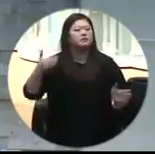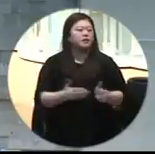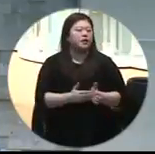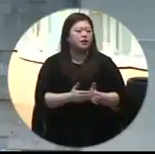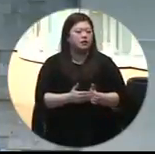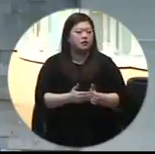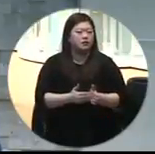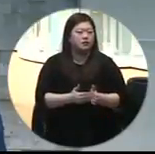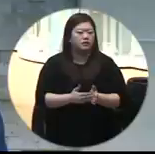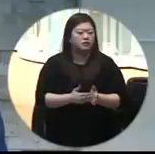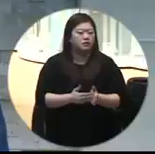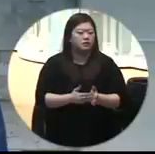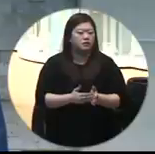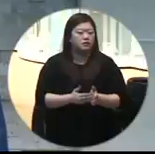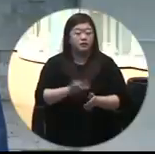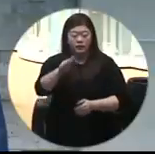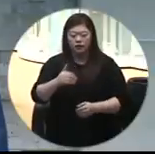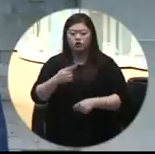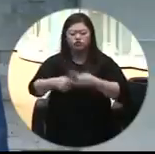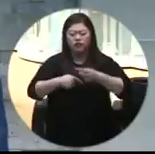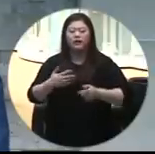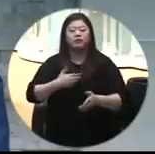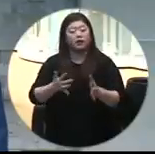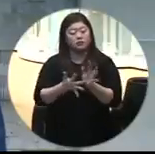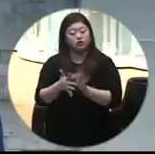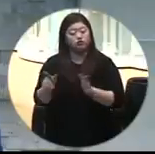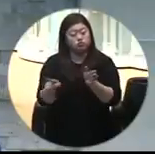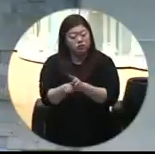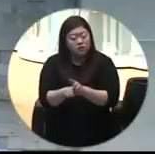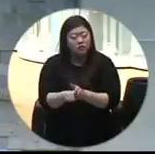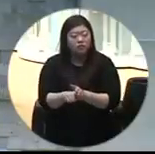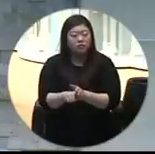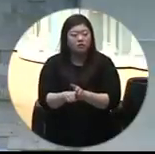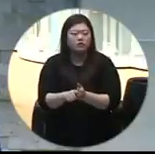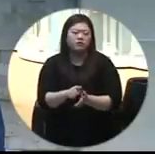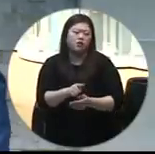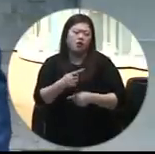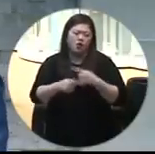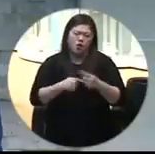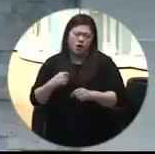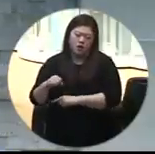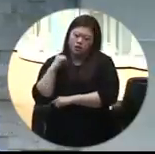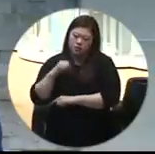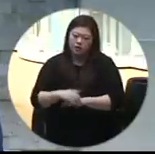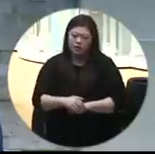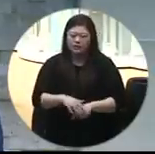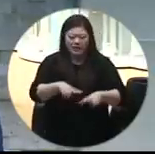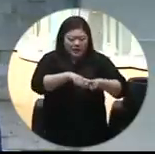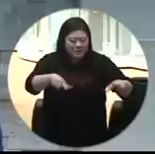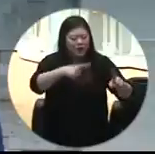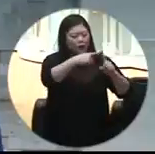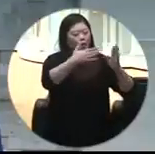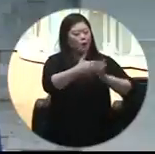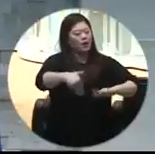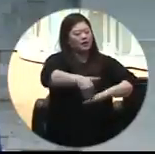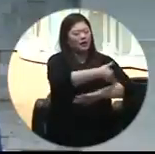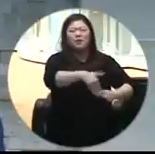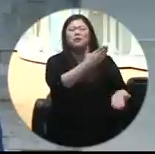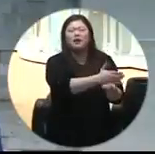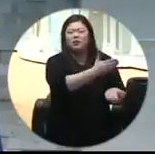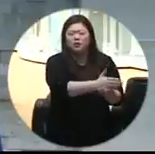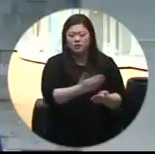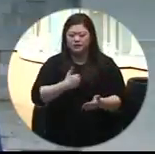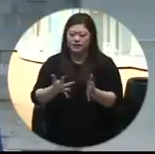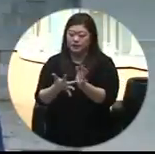믿는 사람입니다 할 때는 그 보통 말 아니에요. 교회 다닌다라는 차원이 아니에요. 영생이 궁극적으로 보장된